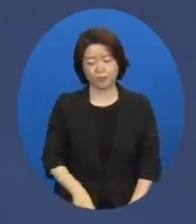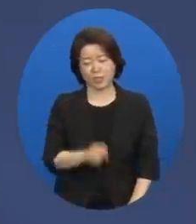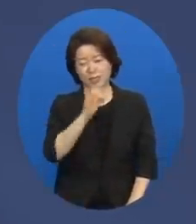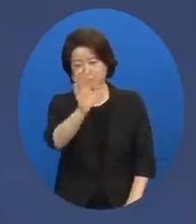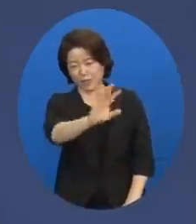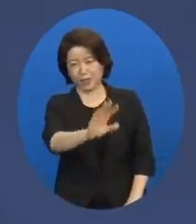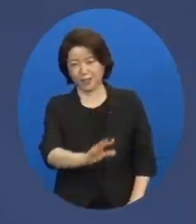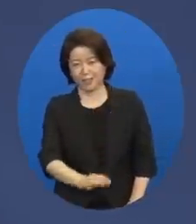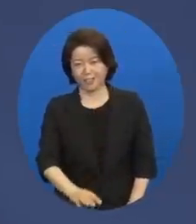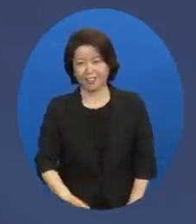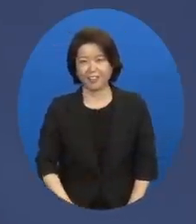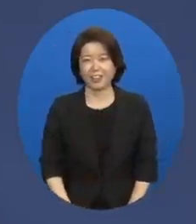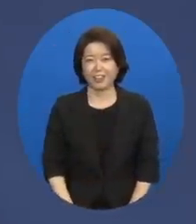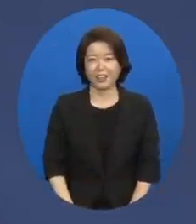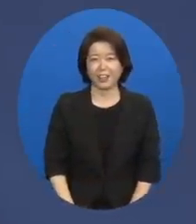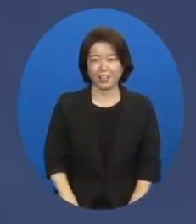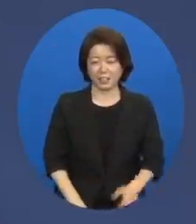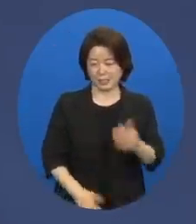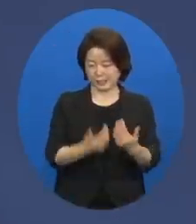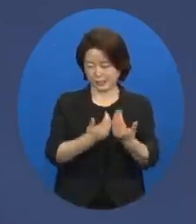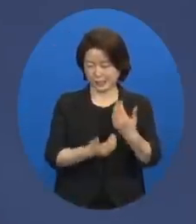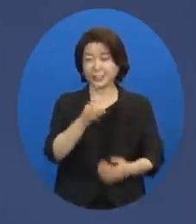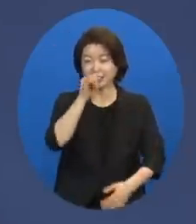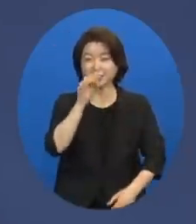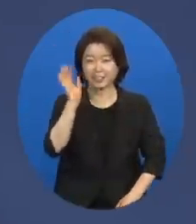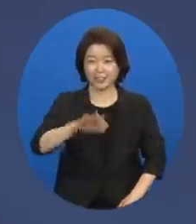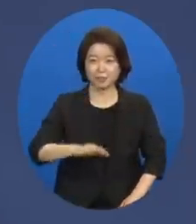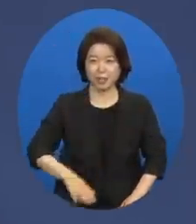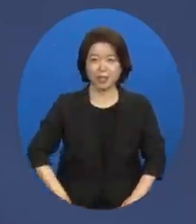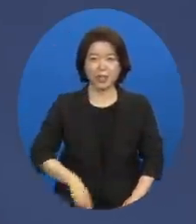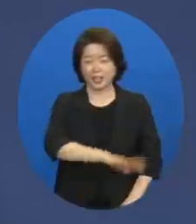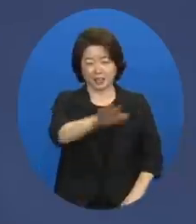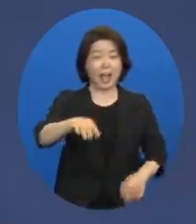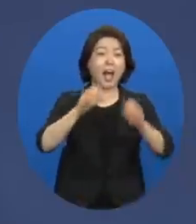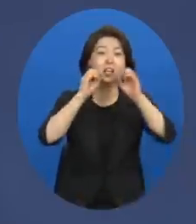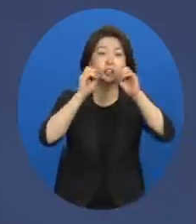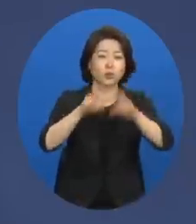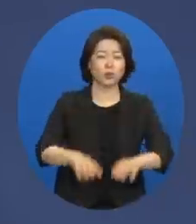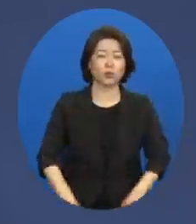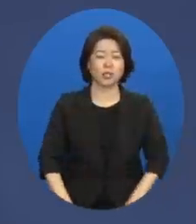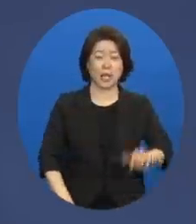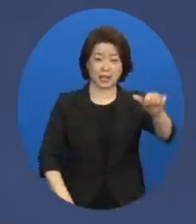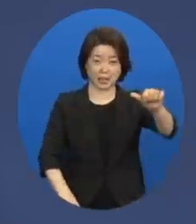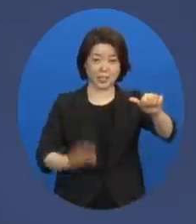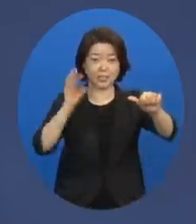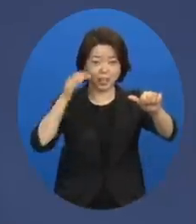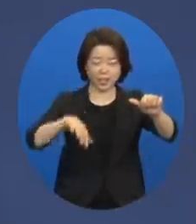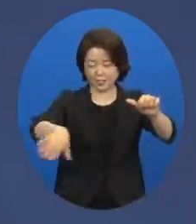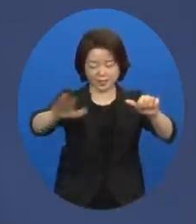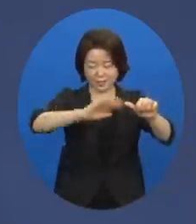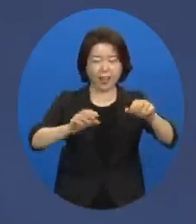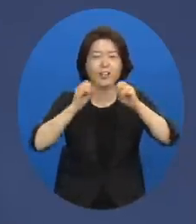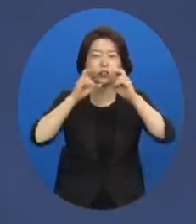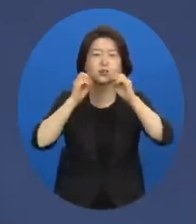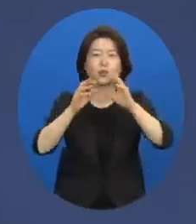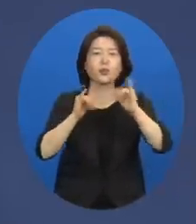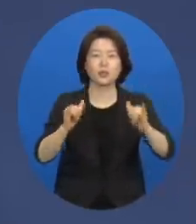막아가지고 어쨌든 상당한 갈등이 있긴 했지만 다 선교사예요. 다섯 아이 다 선교사로 지금 살고 있어요.